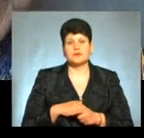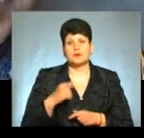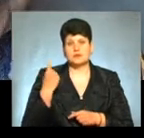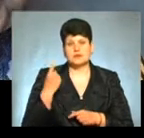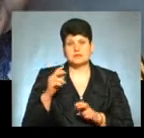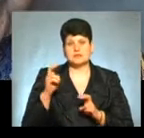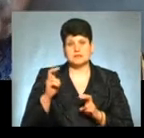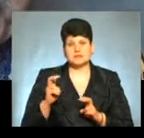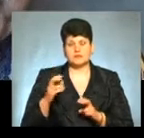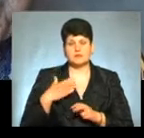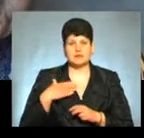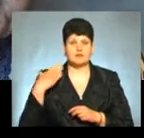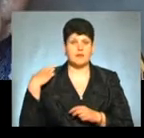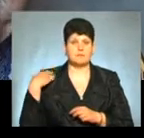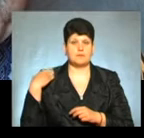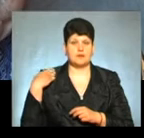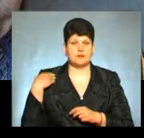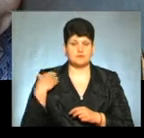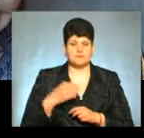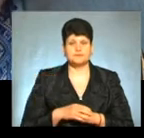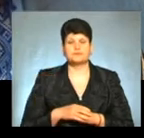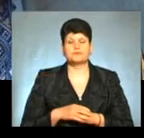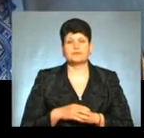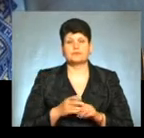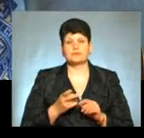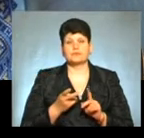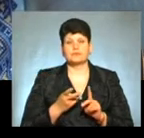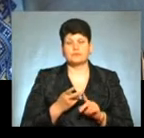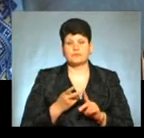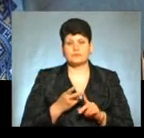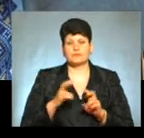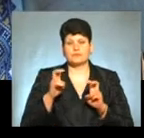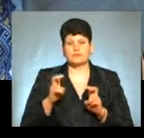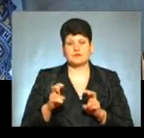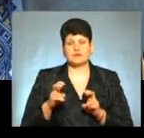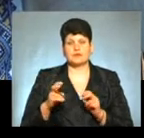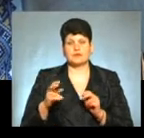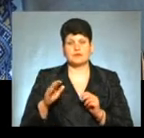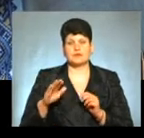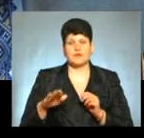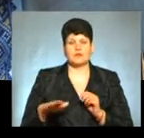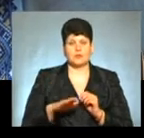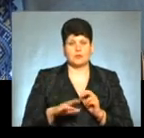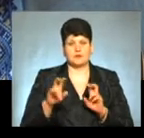Один сів мені на плечі, а другий сів на ноги.